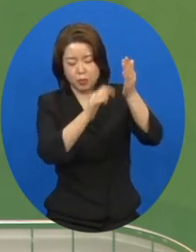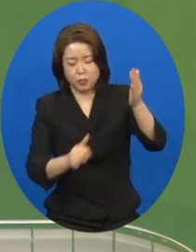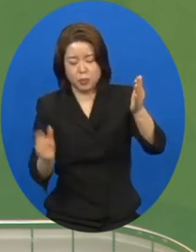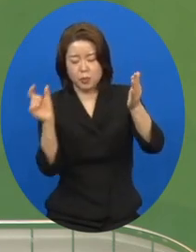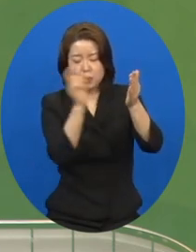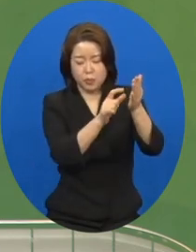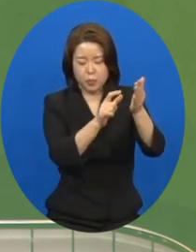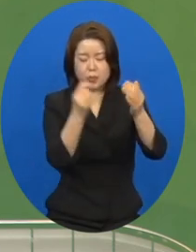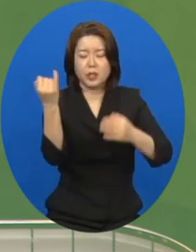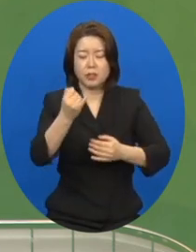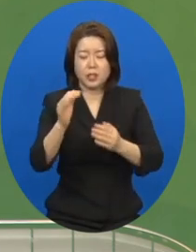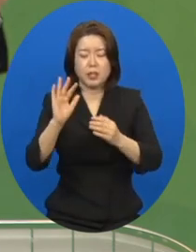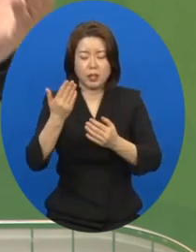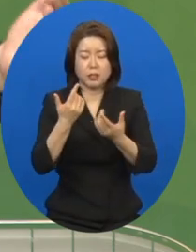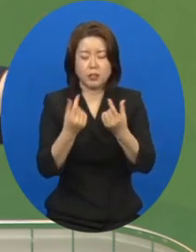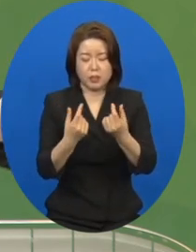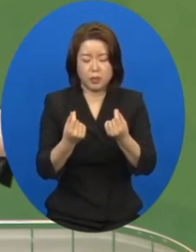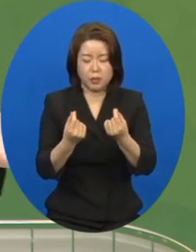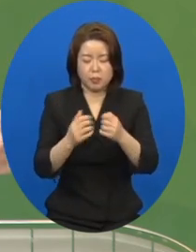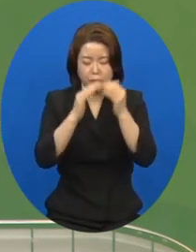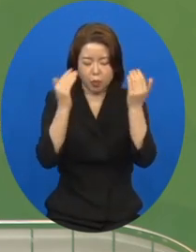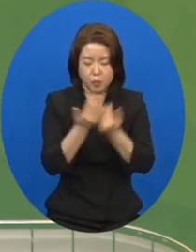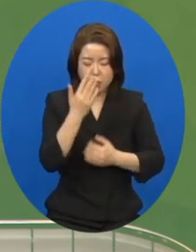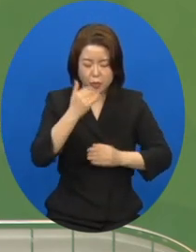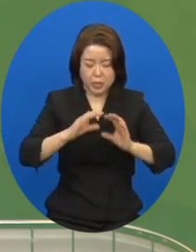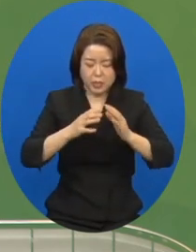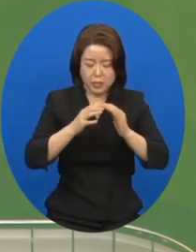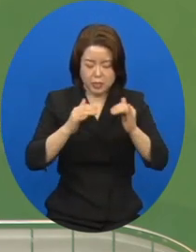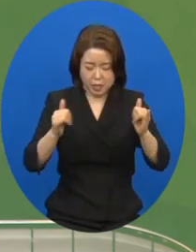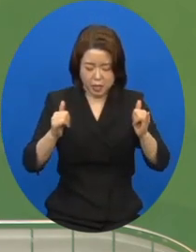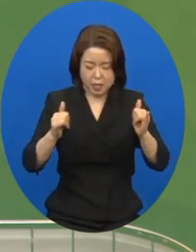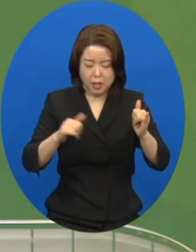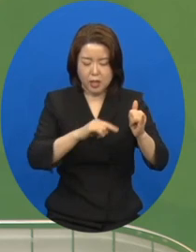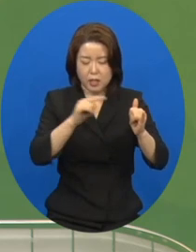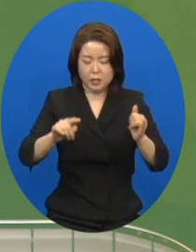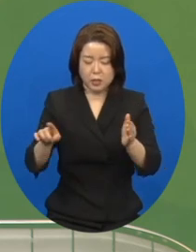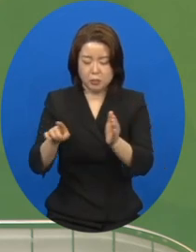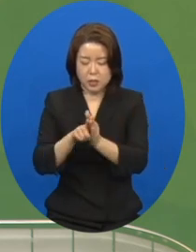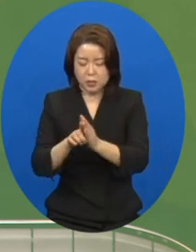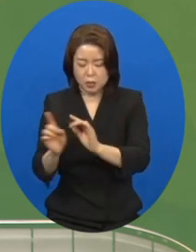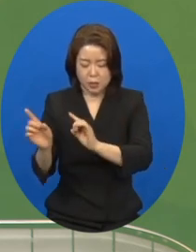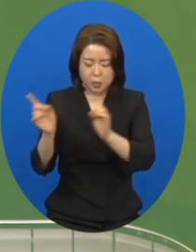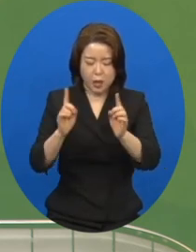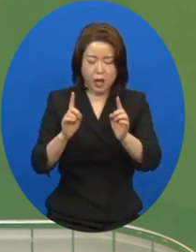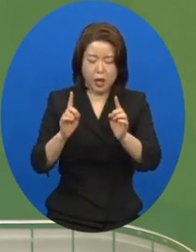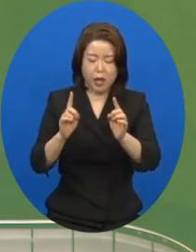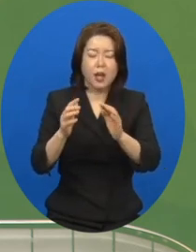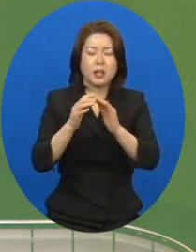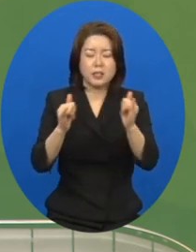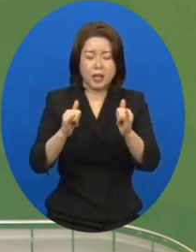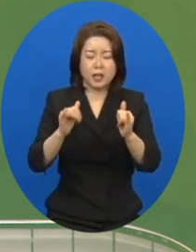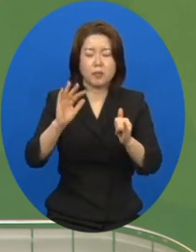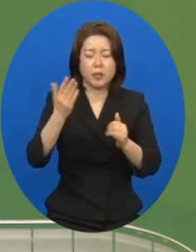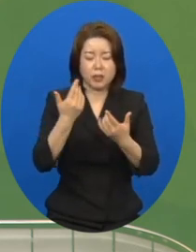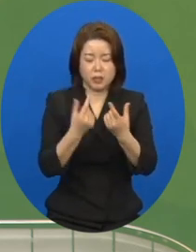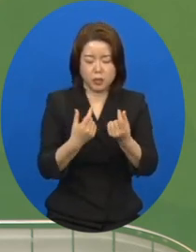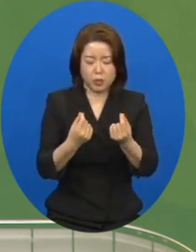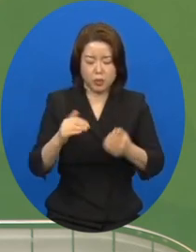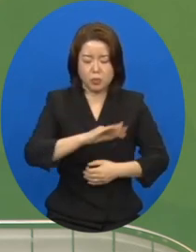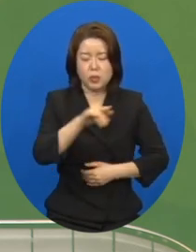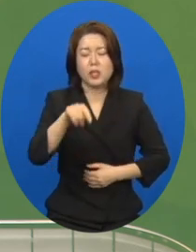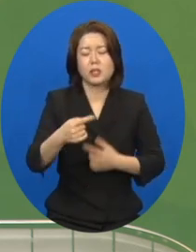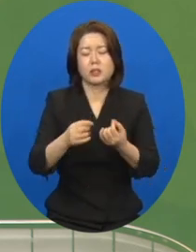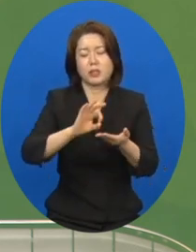것처럼, 온 이스라엘의 백성의 믿음을 일으키는 자가 된 것처럼, 주님, 우리를 그리